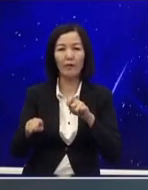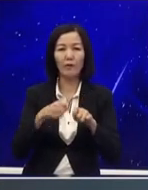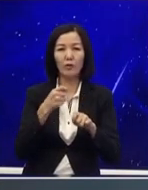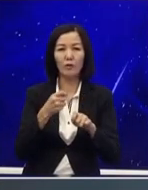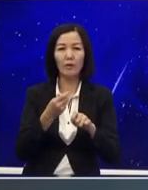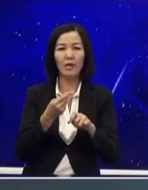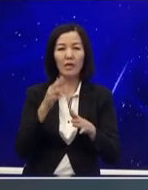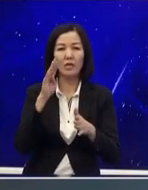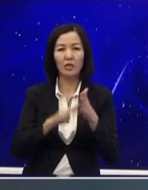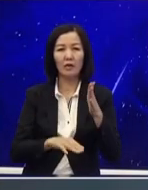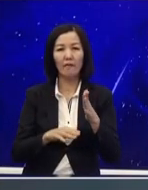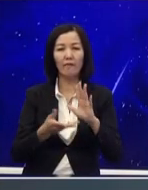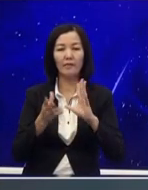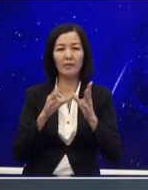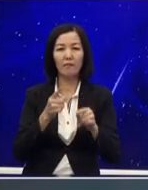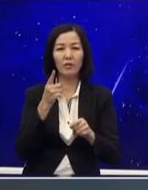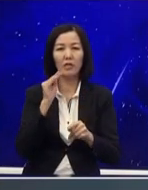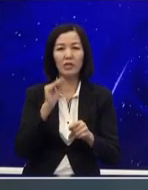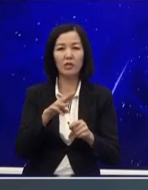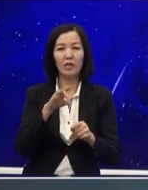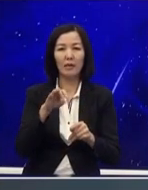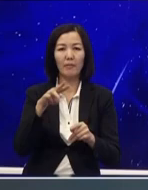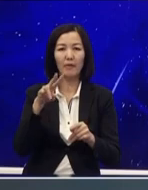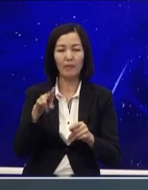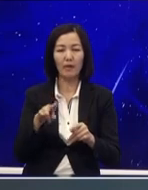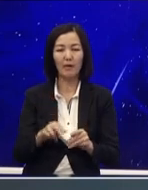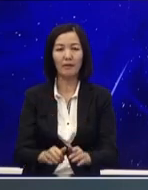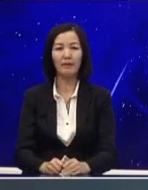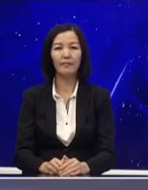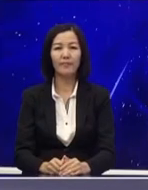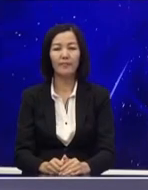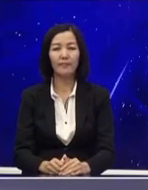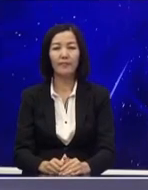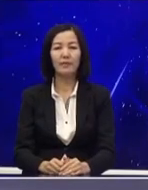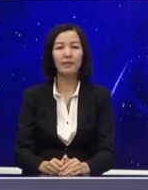ему назначен штраф в размере 1000 МРП.